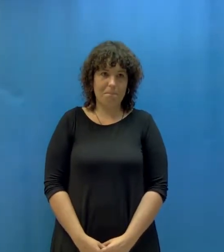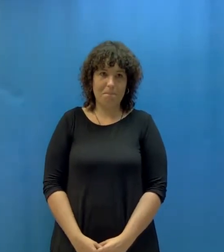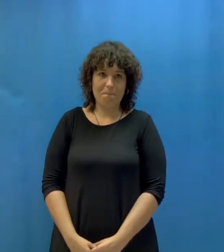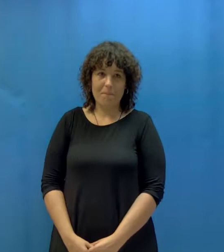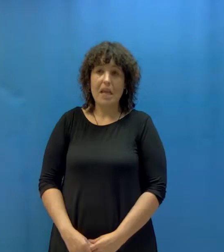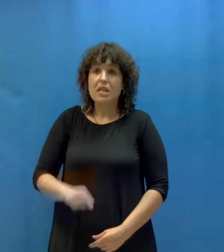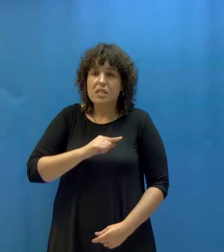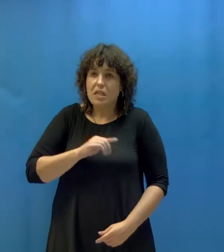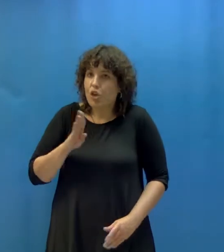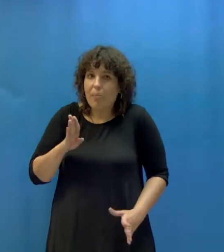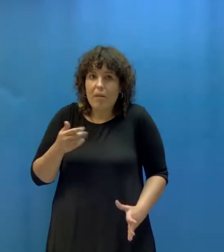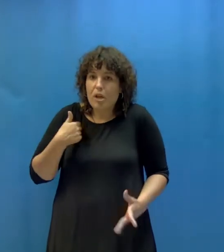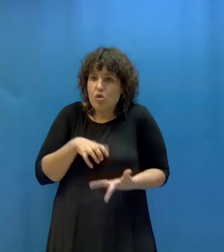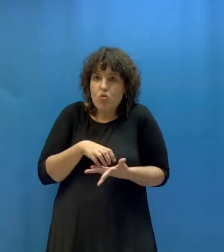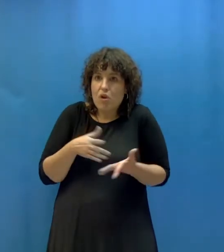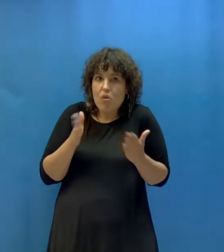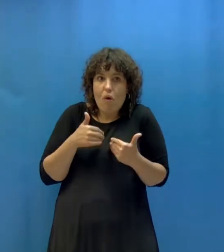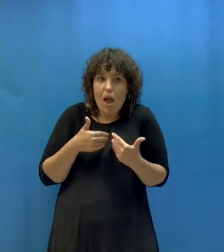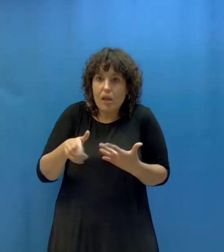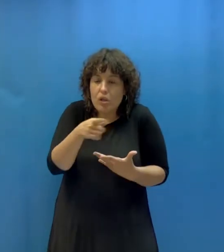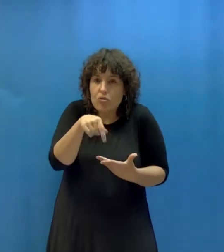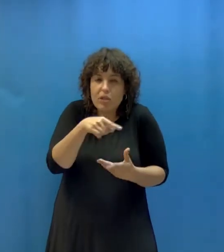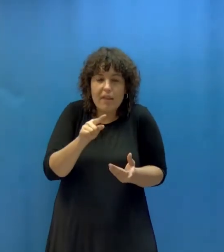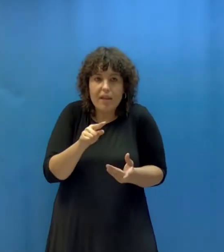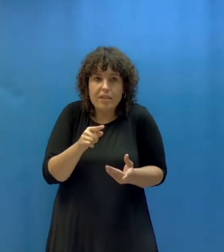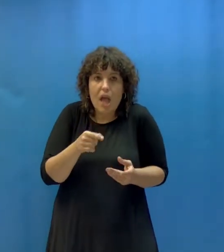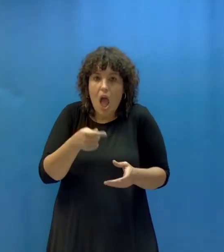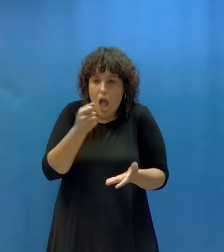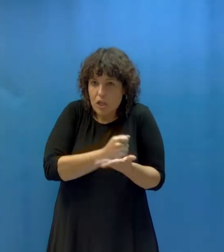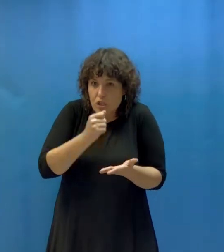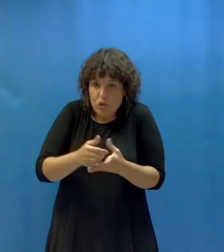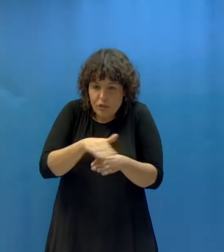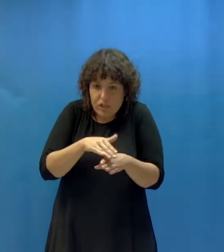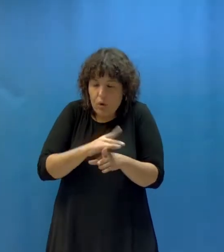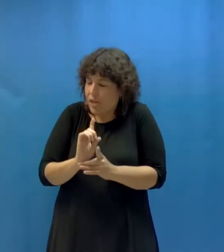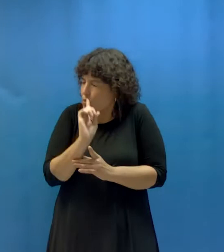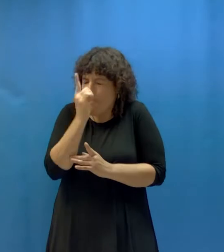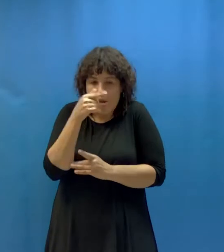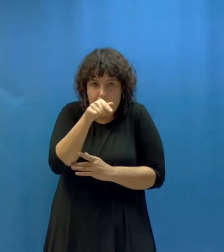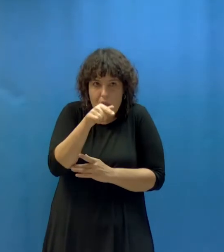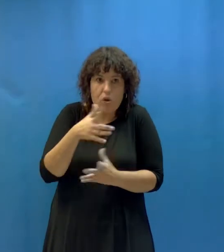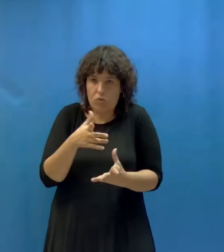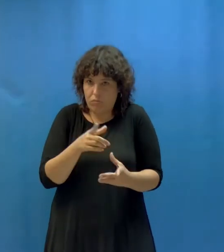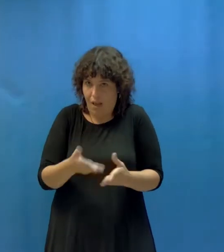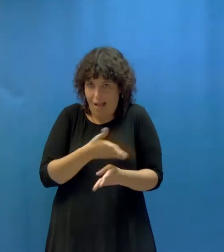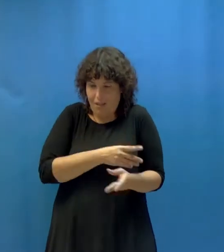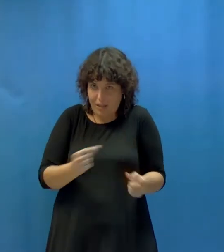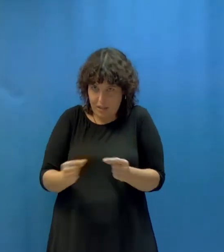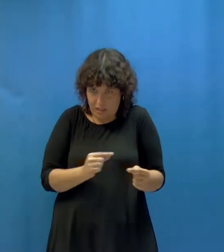Senyora Peñalver, no tinc cap dubte que vostès són els principals socis del govern que tenim. No tinc cap dubte que negociarem. Bé,